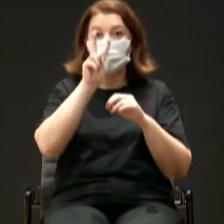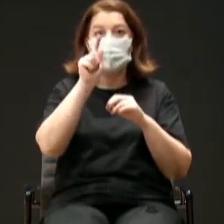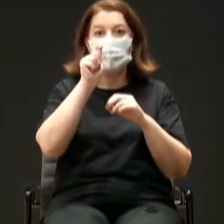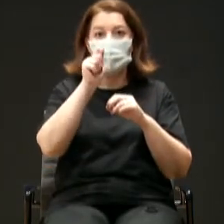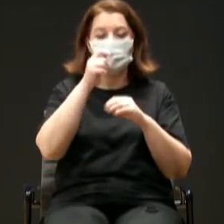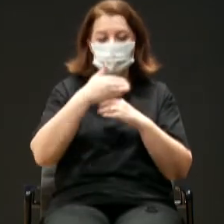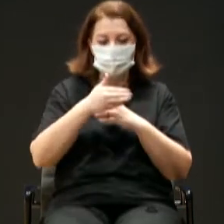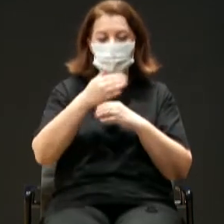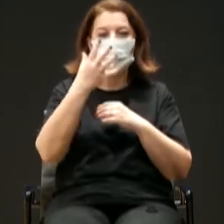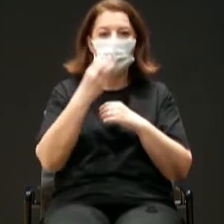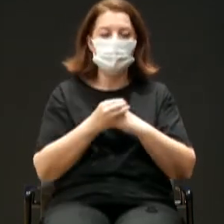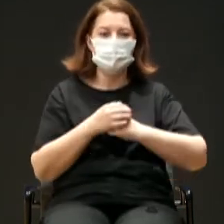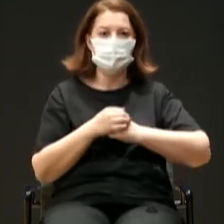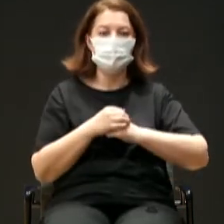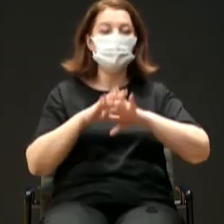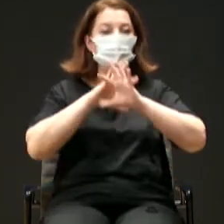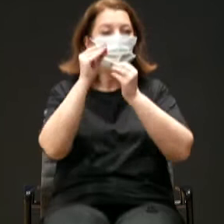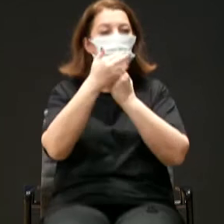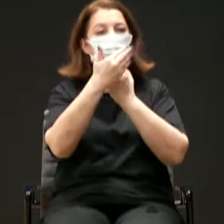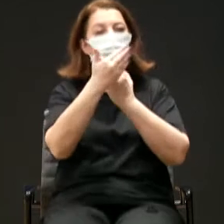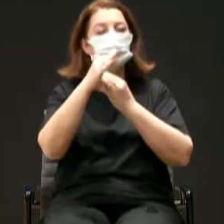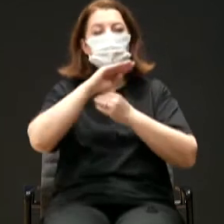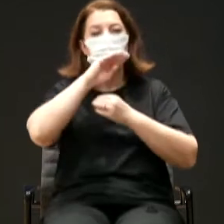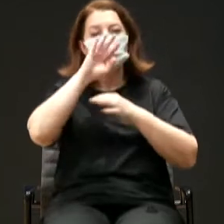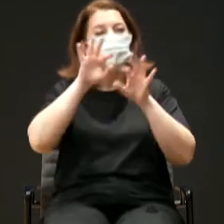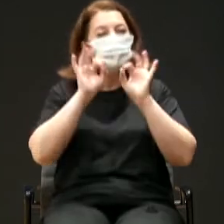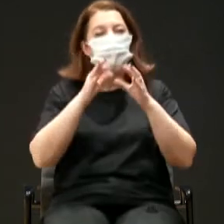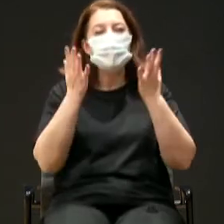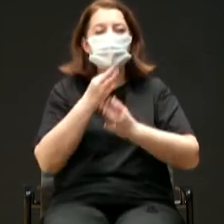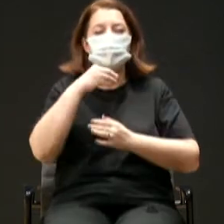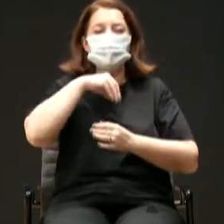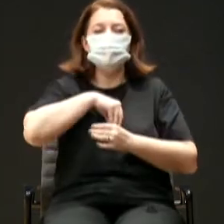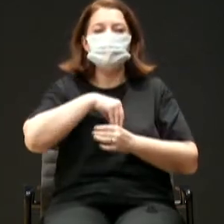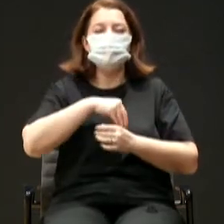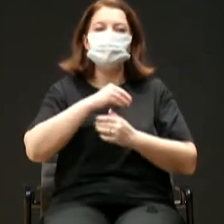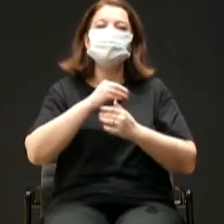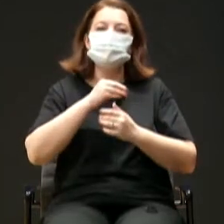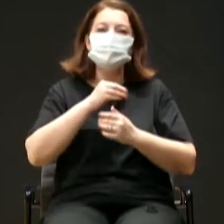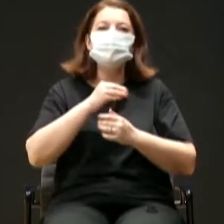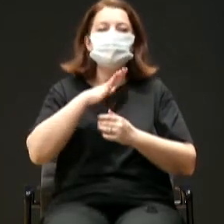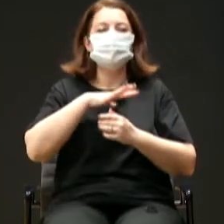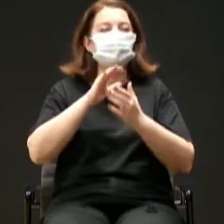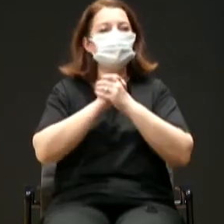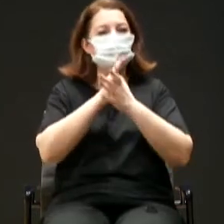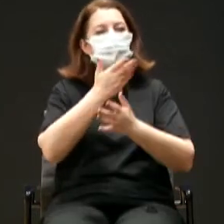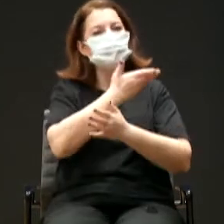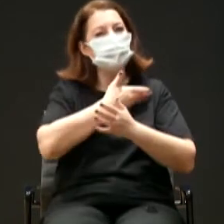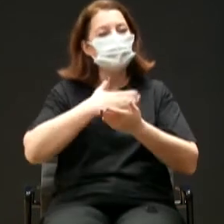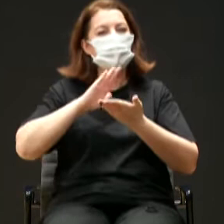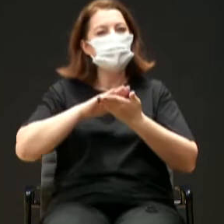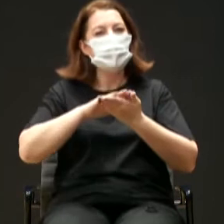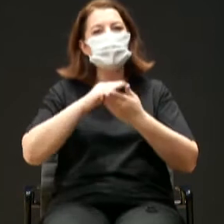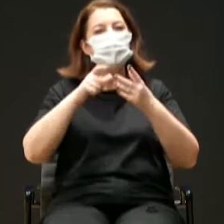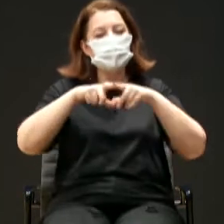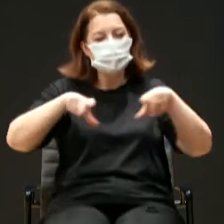edeceğiz değerli arkadaşlarım. Tüm komşularımın bayramını şimdiden en içten dileklerimle kutluyorum. Sevdikleriyle bereketli sofralarda